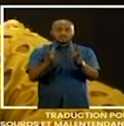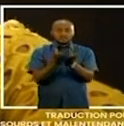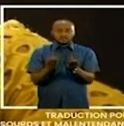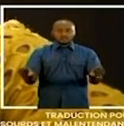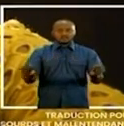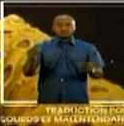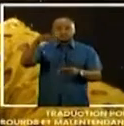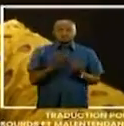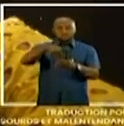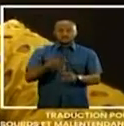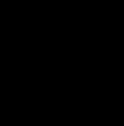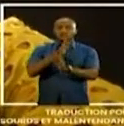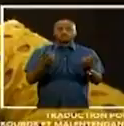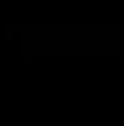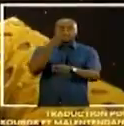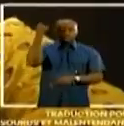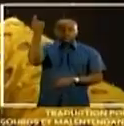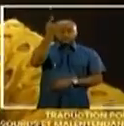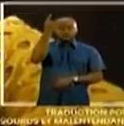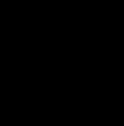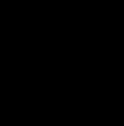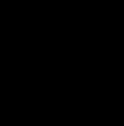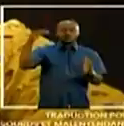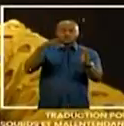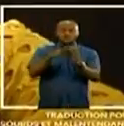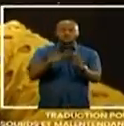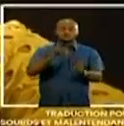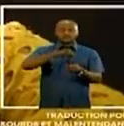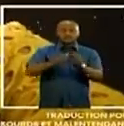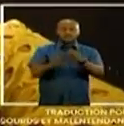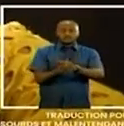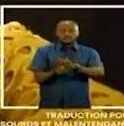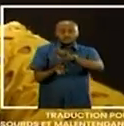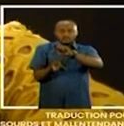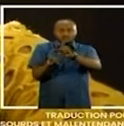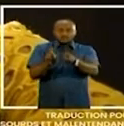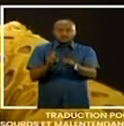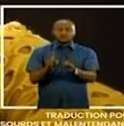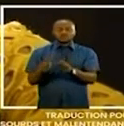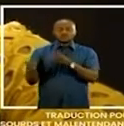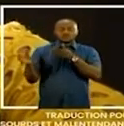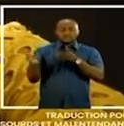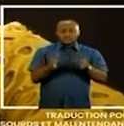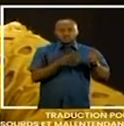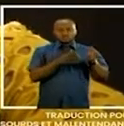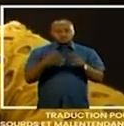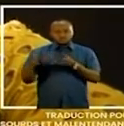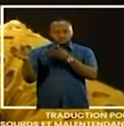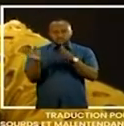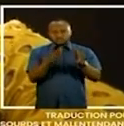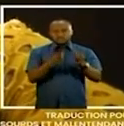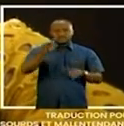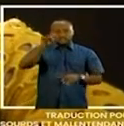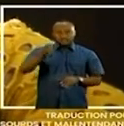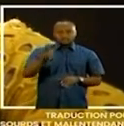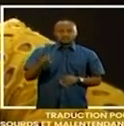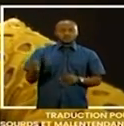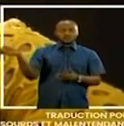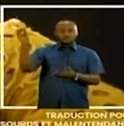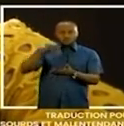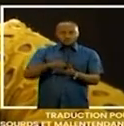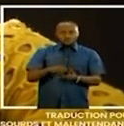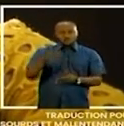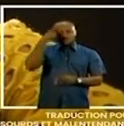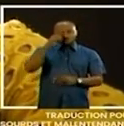comme pays solution dans la réponse mondiale à la problématique du changement climatique. Il nous faut